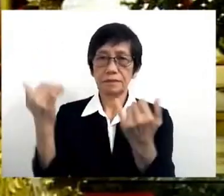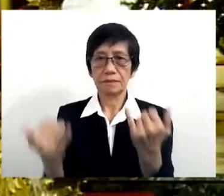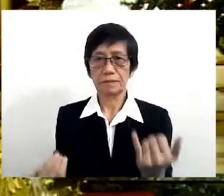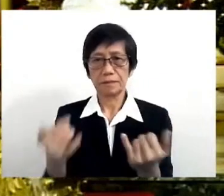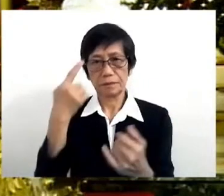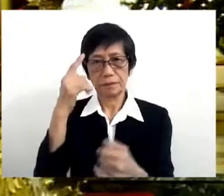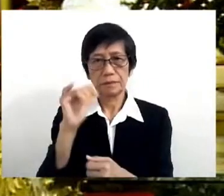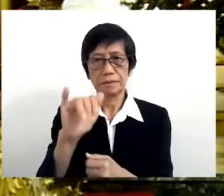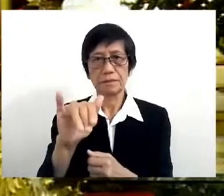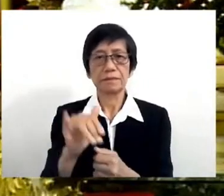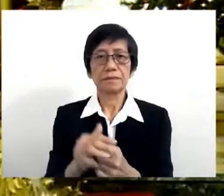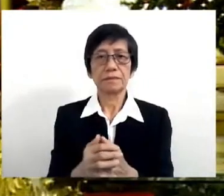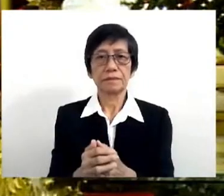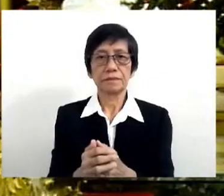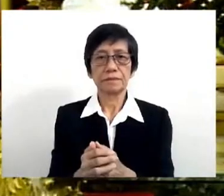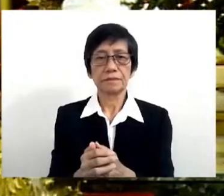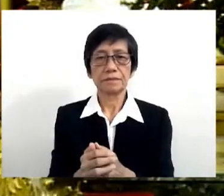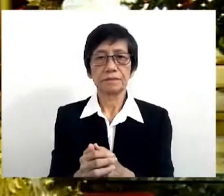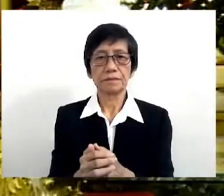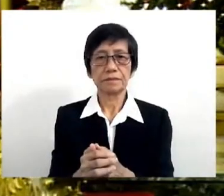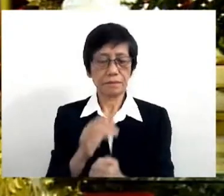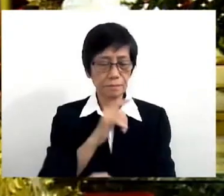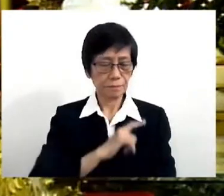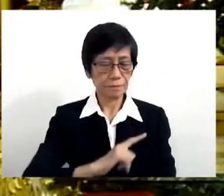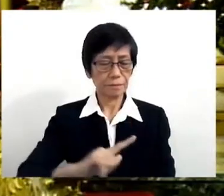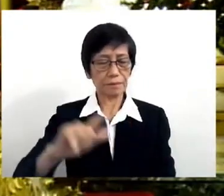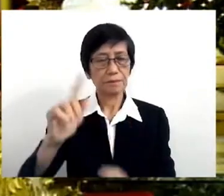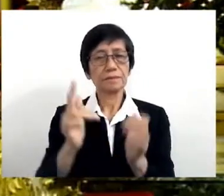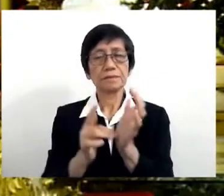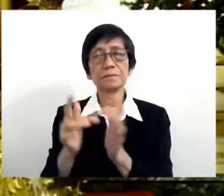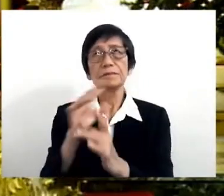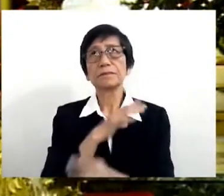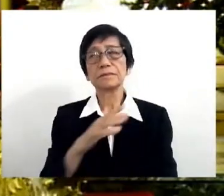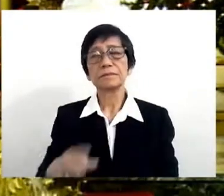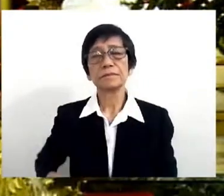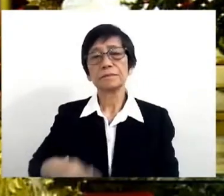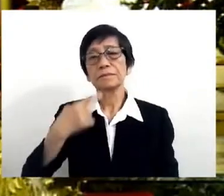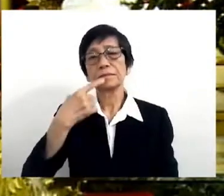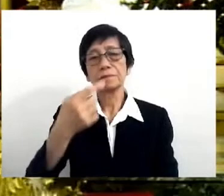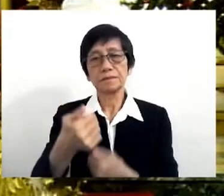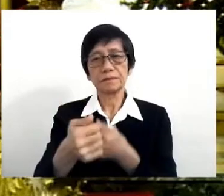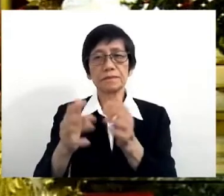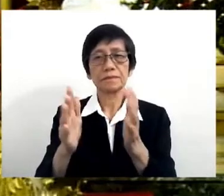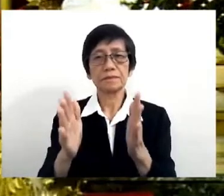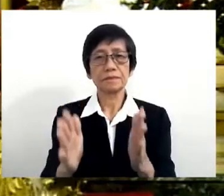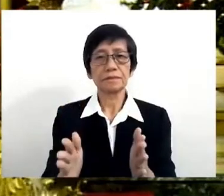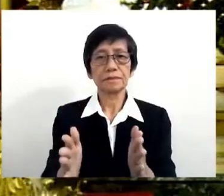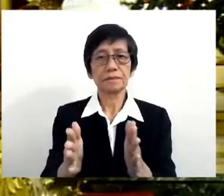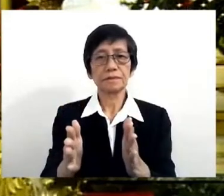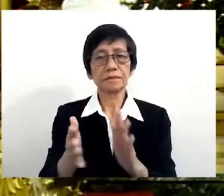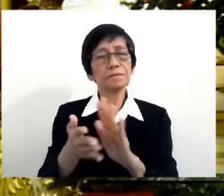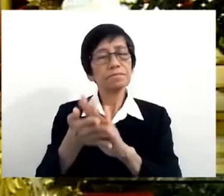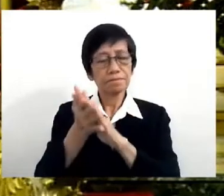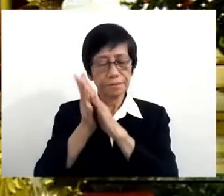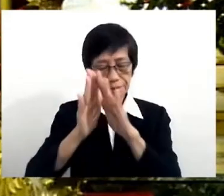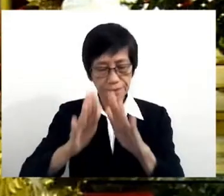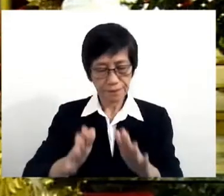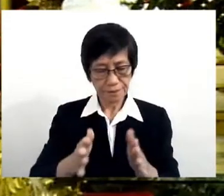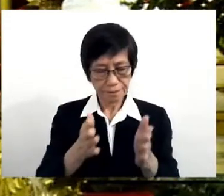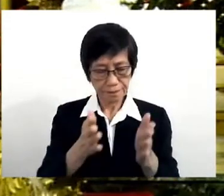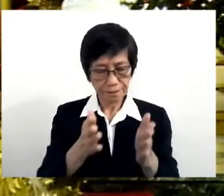magpakailanman. Panginoong Hesukristo, sinabi mo sa iyong mga apostol kapayapaan ang iniiwan ko sa